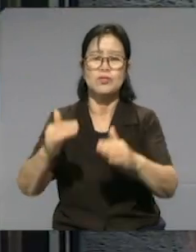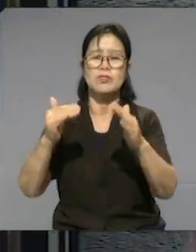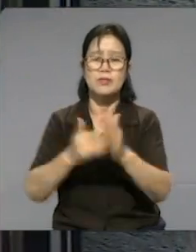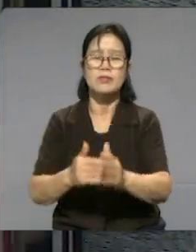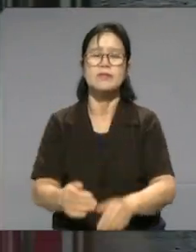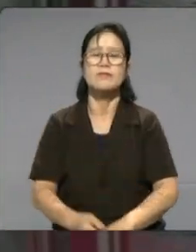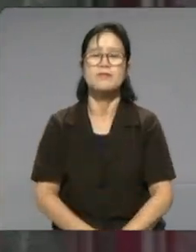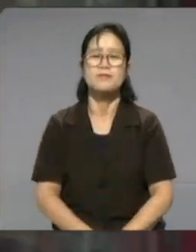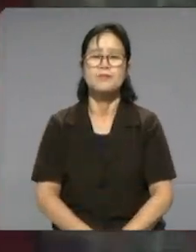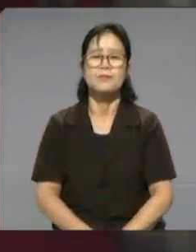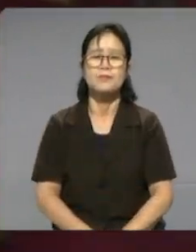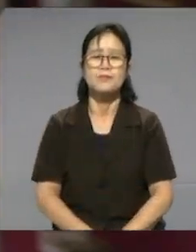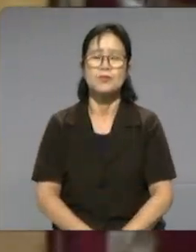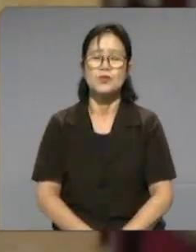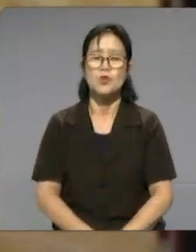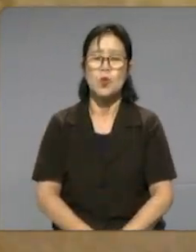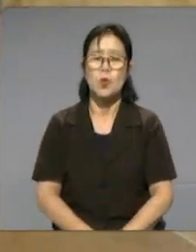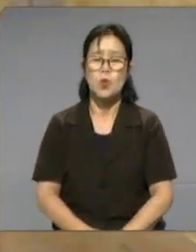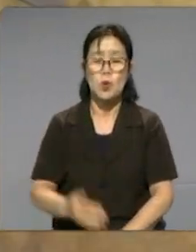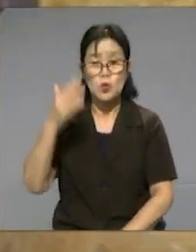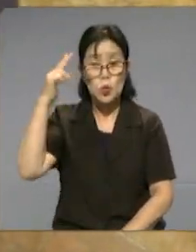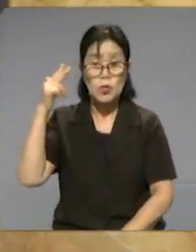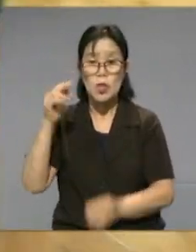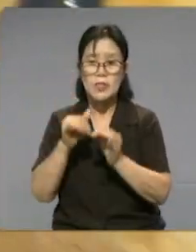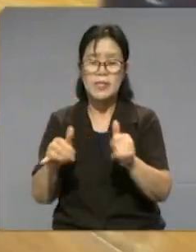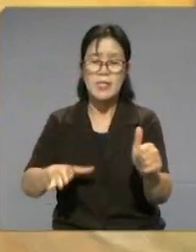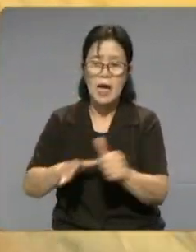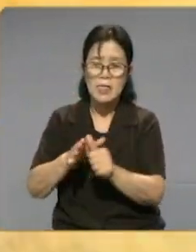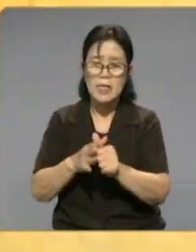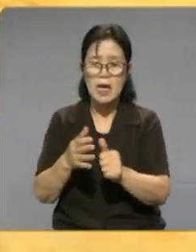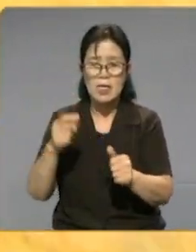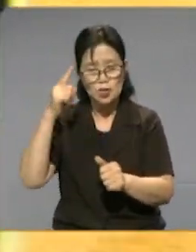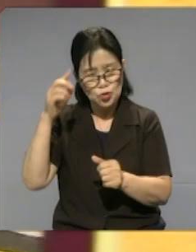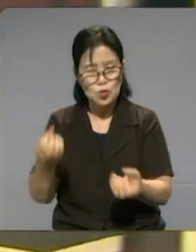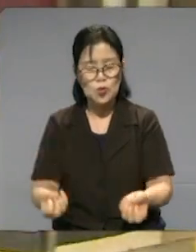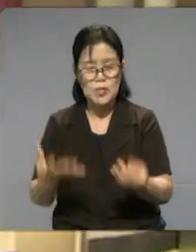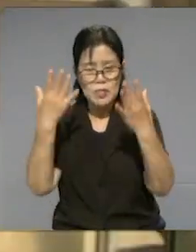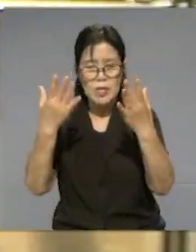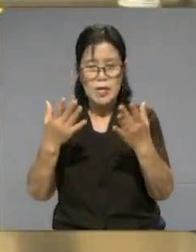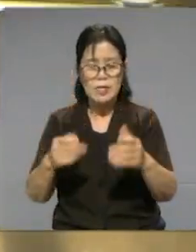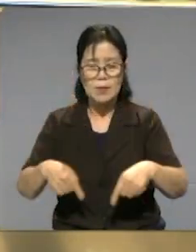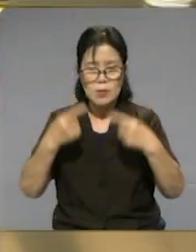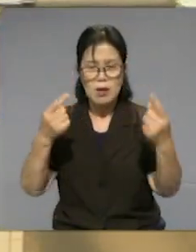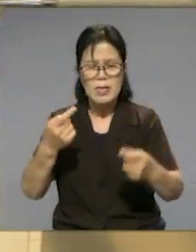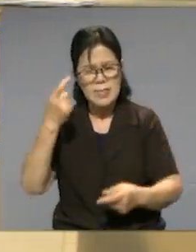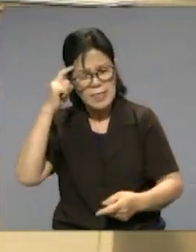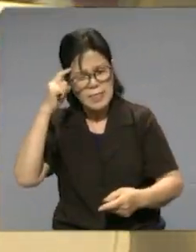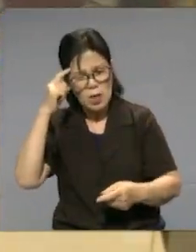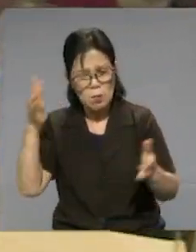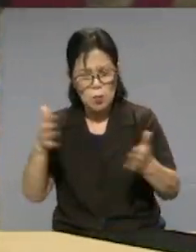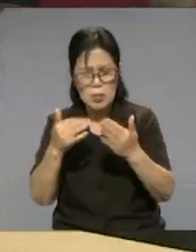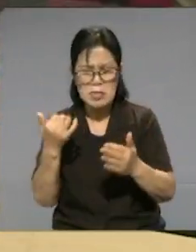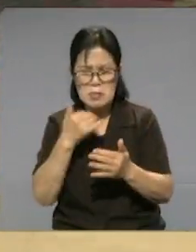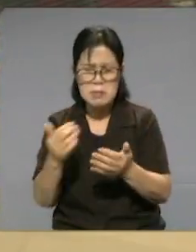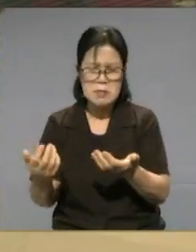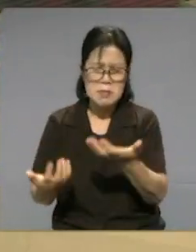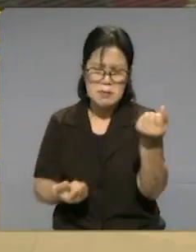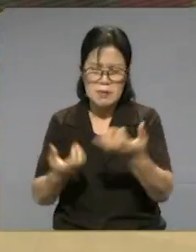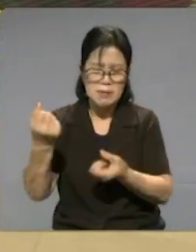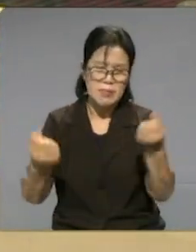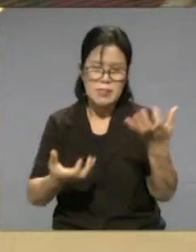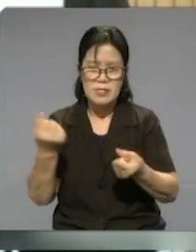했습니다 그러면서 조선인 학살 추도식에 참석한 것을 인연모리로 보는 것은 색깔론이자 갈라치기라고